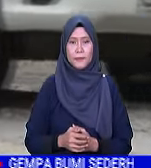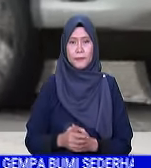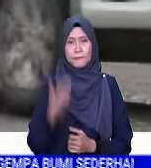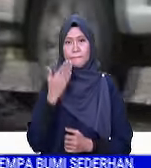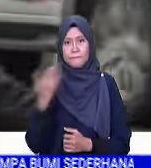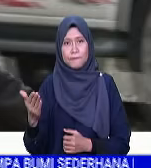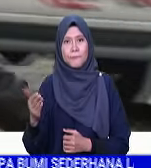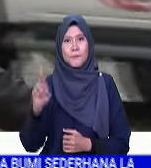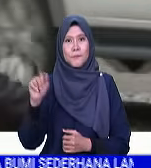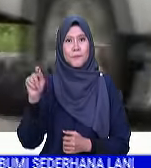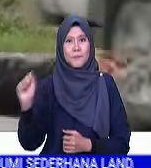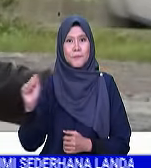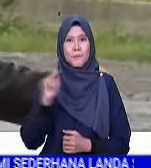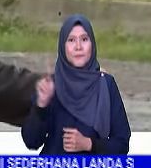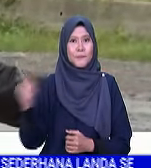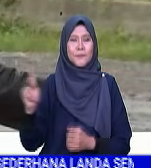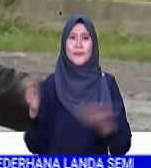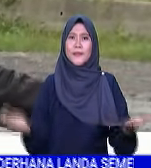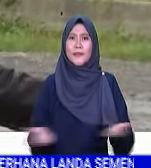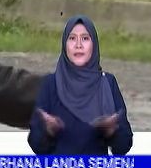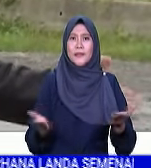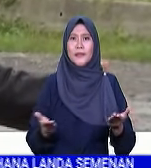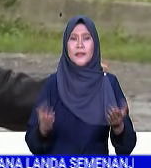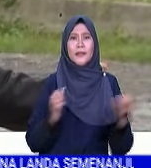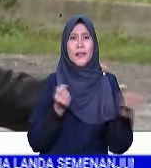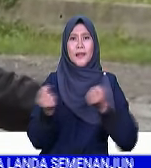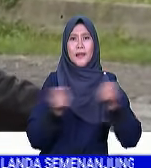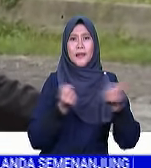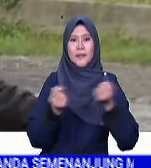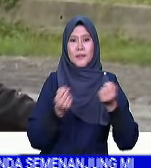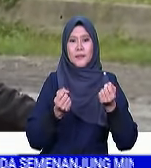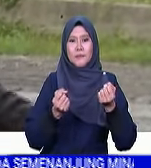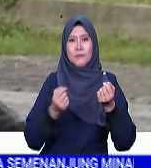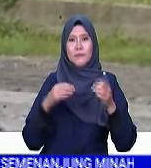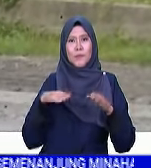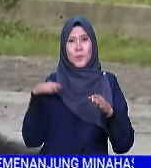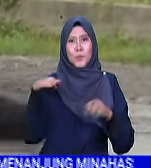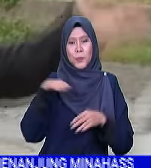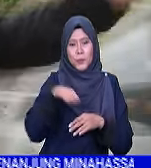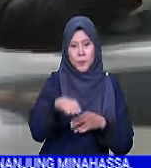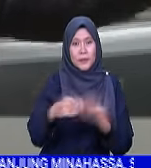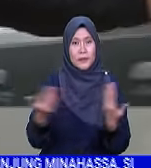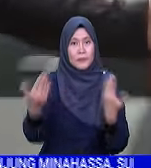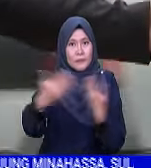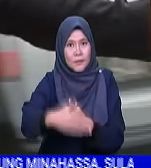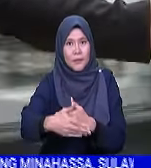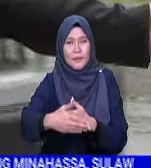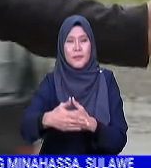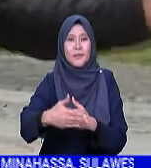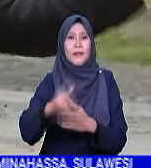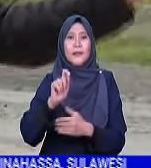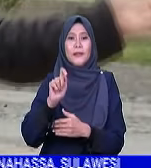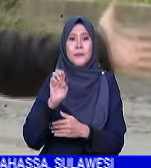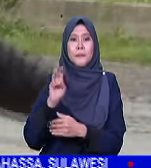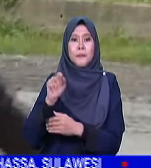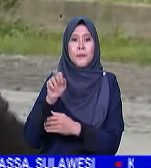Terima kasih Rita di studio Kota Kinabalu. Beginilah suasana laluan di sekatan Jalan Raya Tamparuli ini.